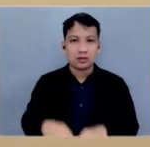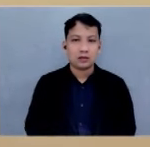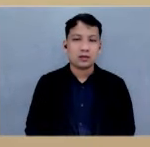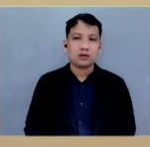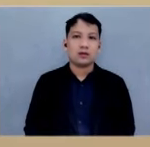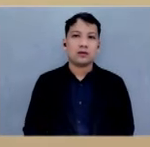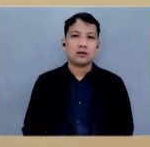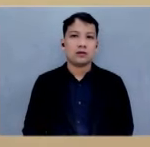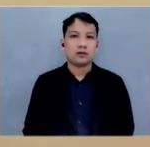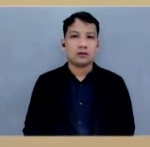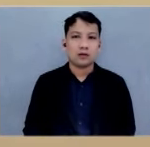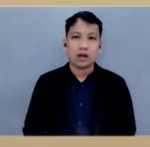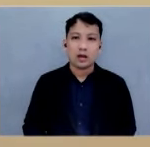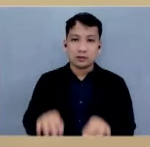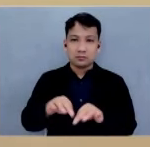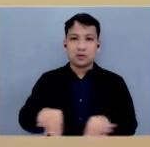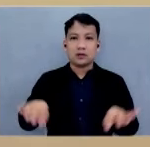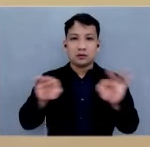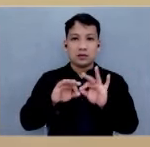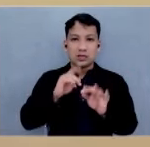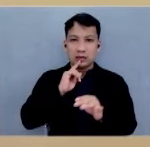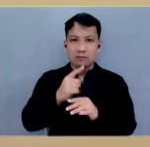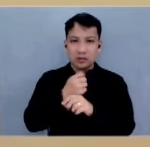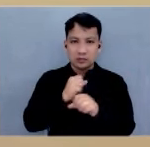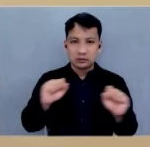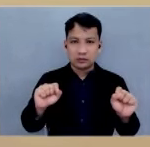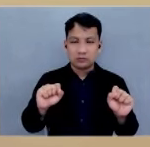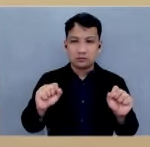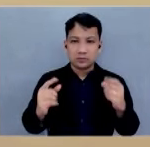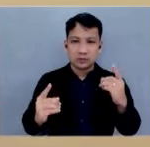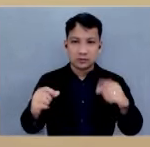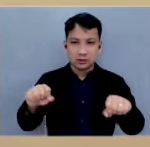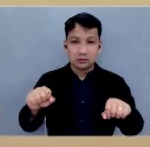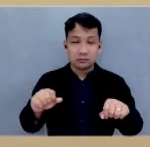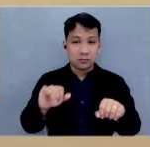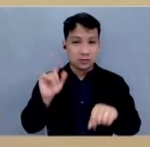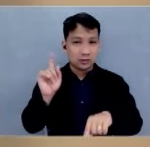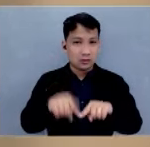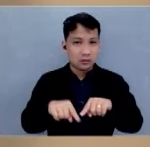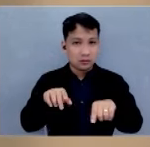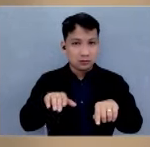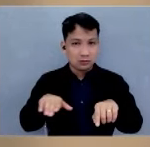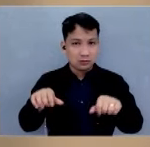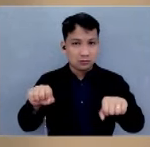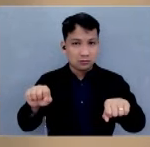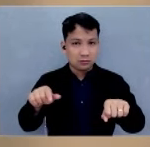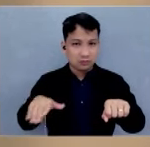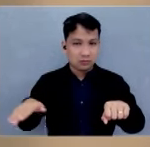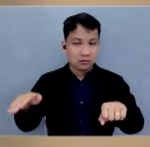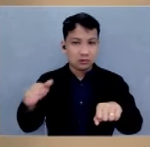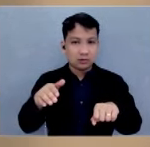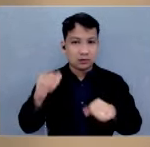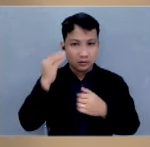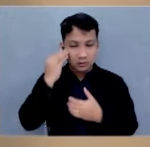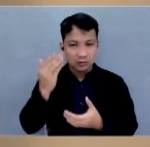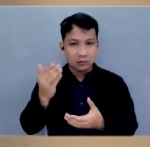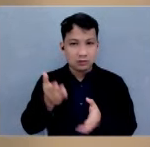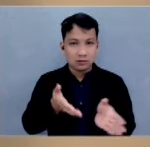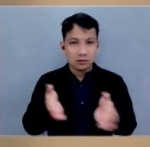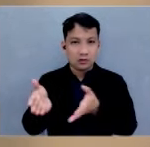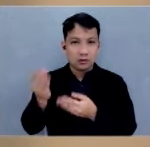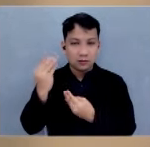po, dapat drive safely. Hanggat maaari, kung hindi na kaya mag-drive, pwede namang tag-gilid